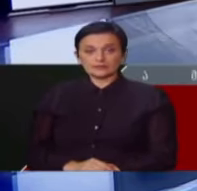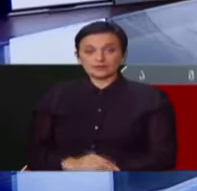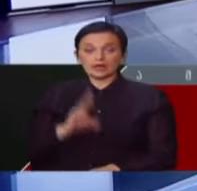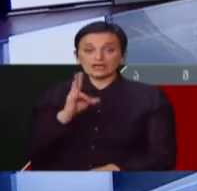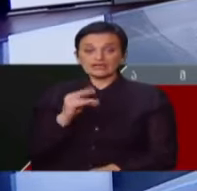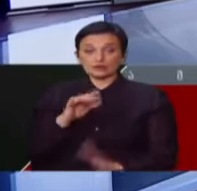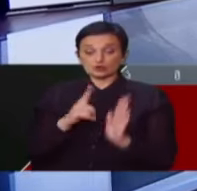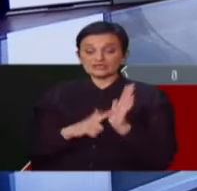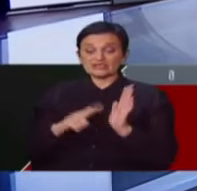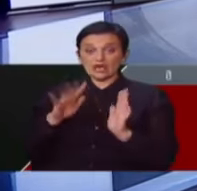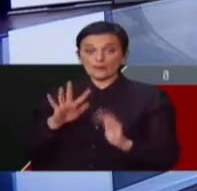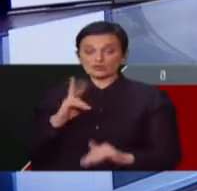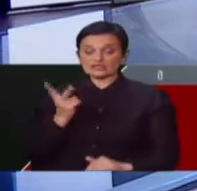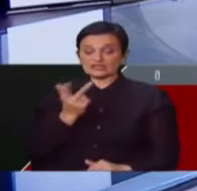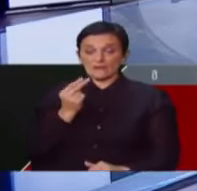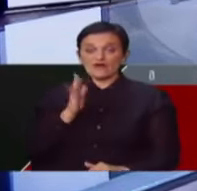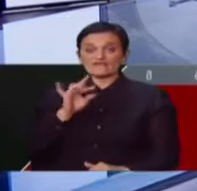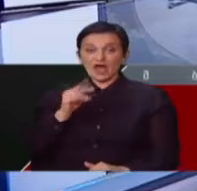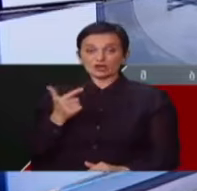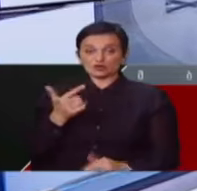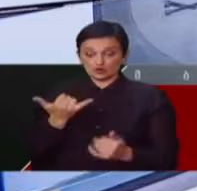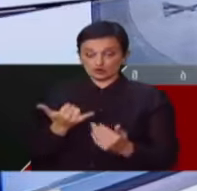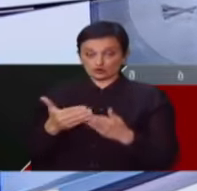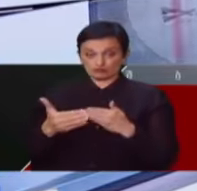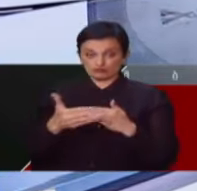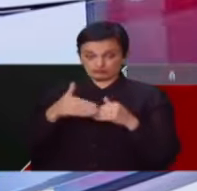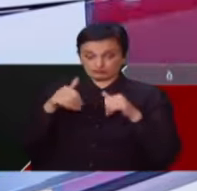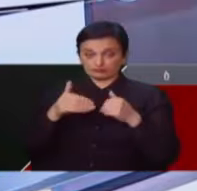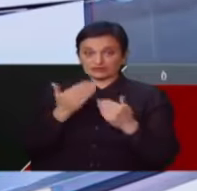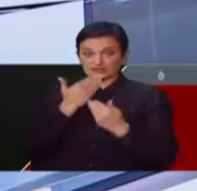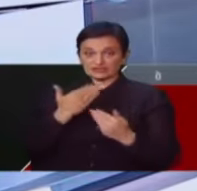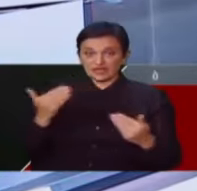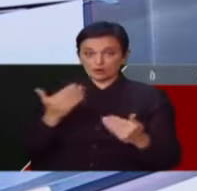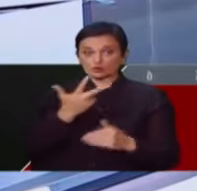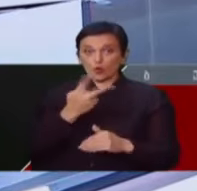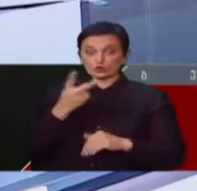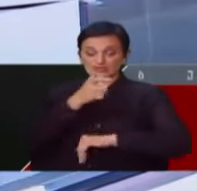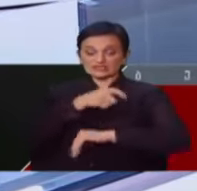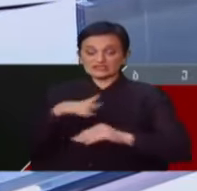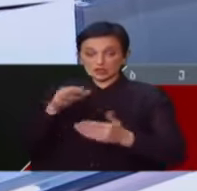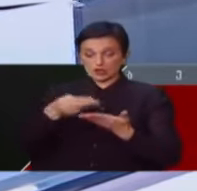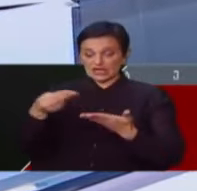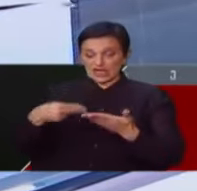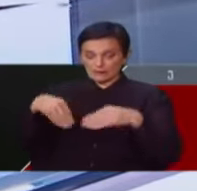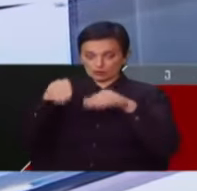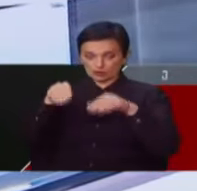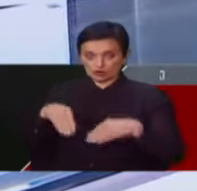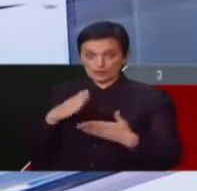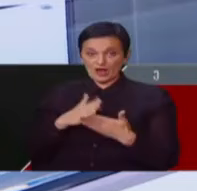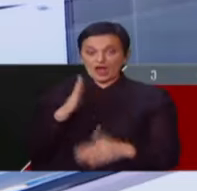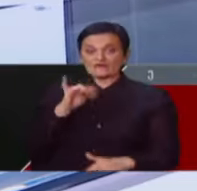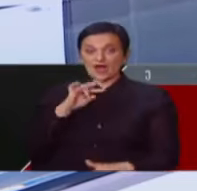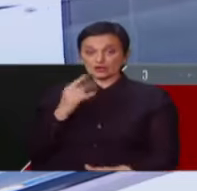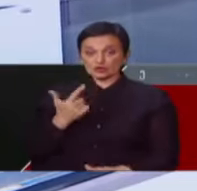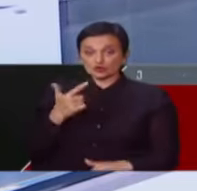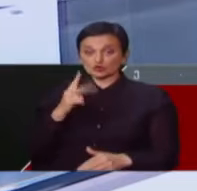ნატო 75 სამიტი ვაშინგტონში დასკვნით ეტაპზე გადადის. კომუნიკე 32 წევრი ქვეყნის ხელმოწერით შემუშავებულია. ვაშინგტონის